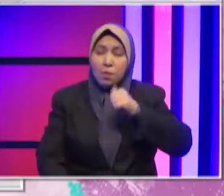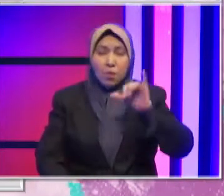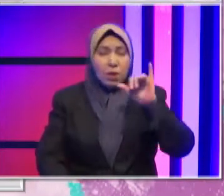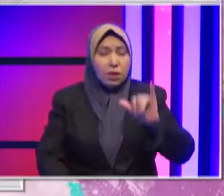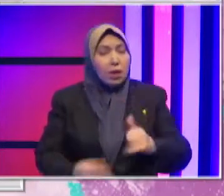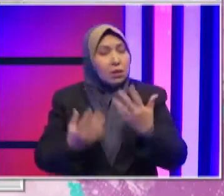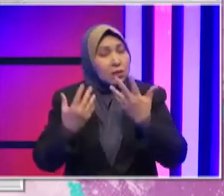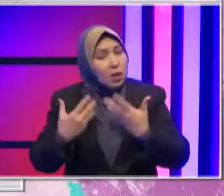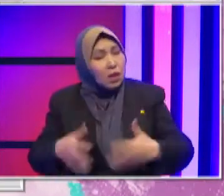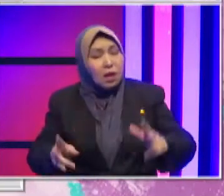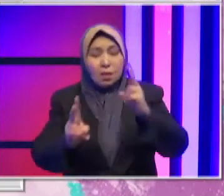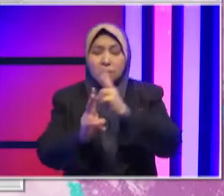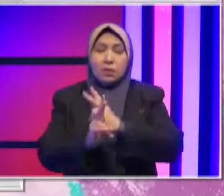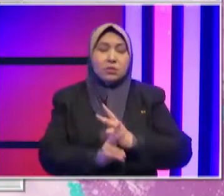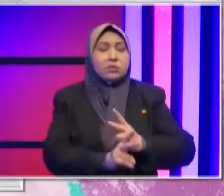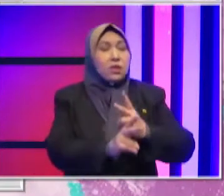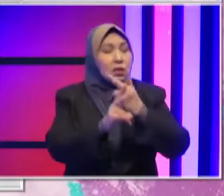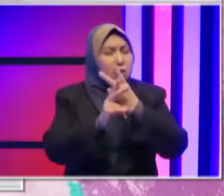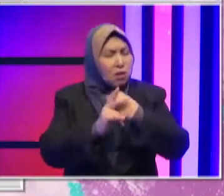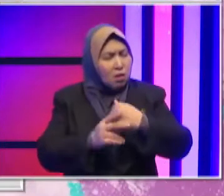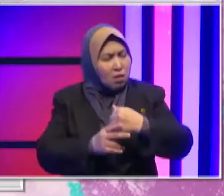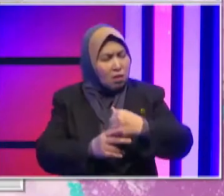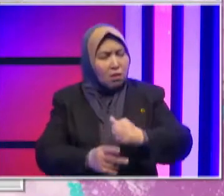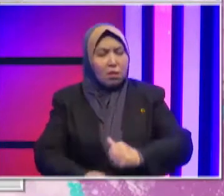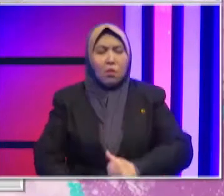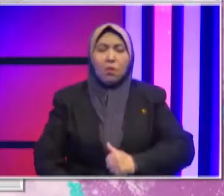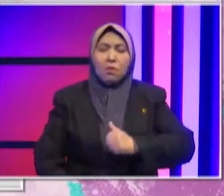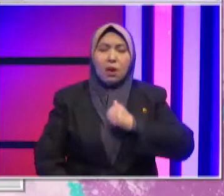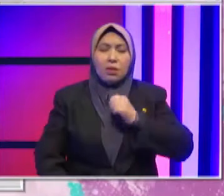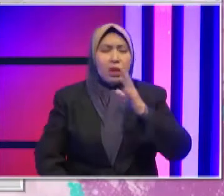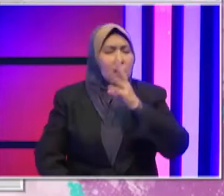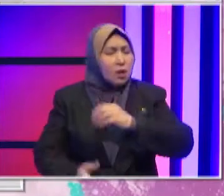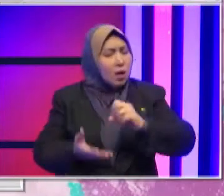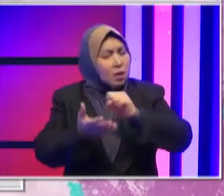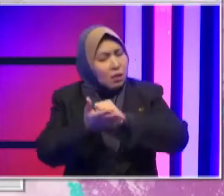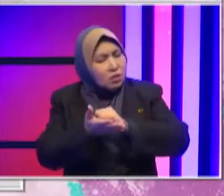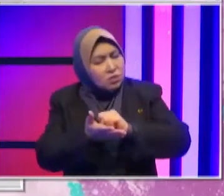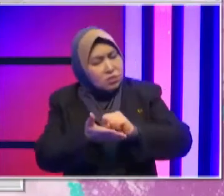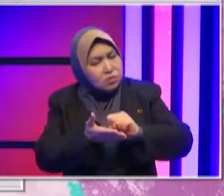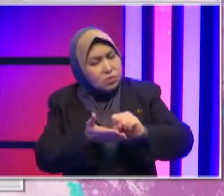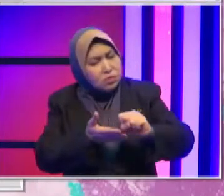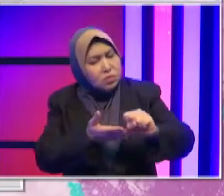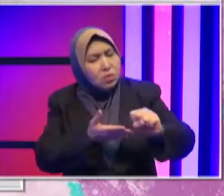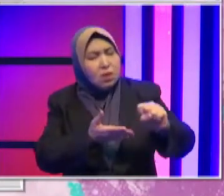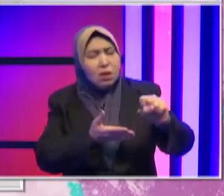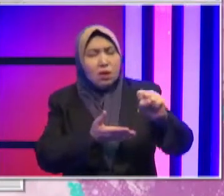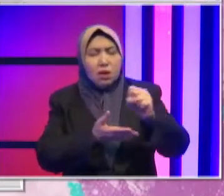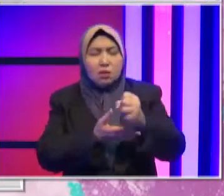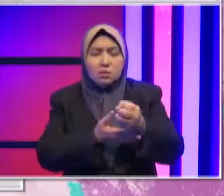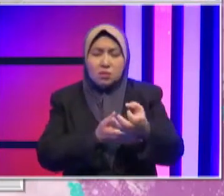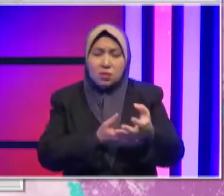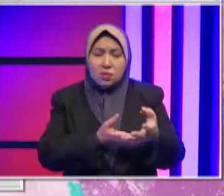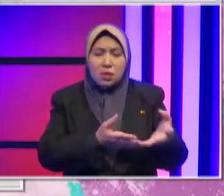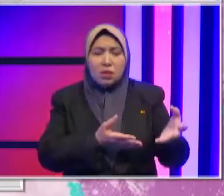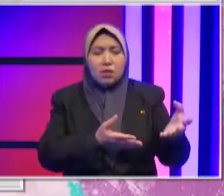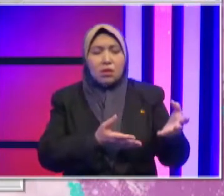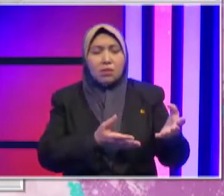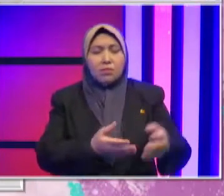أحصنت فرجها فنفخنا فيها من